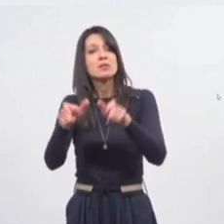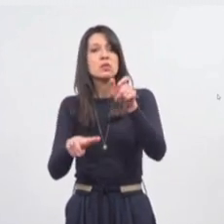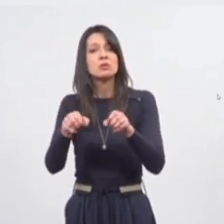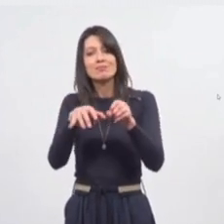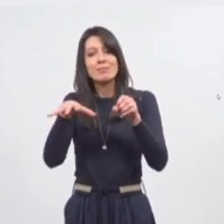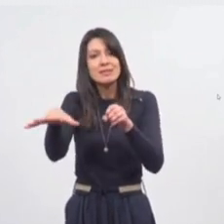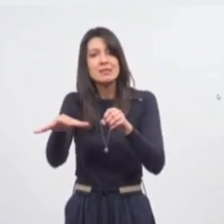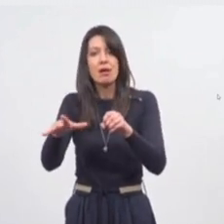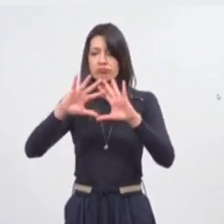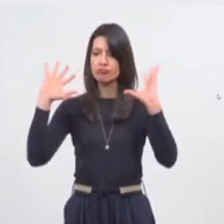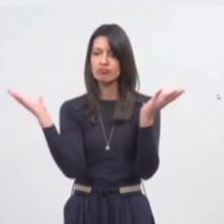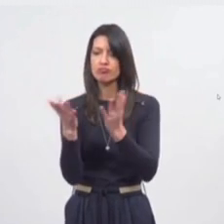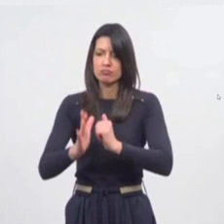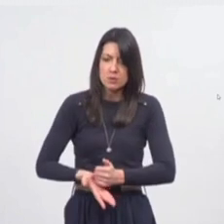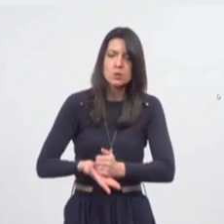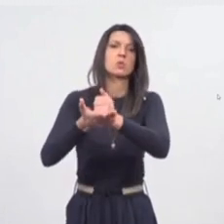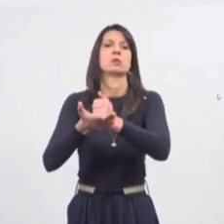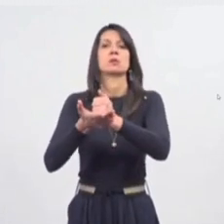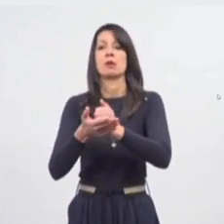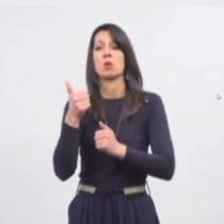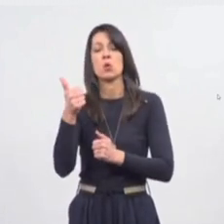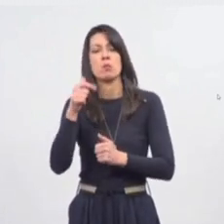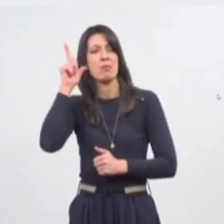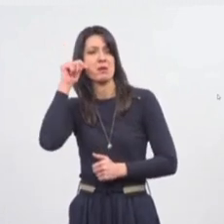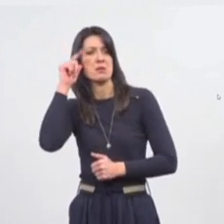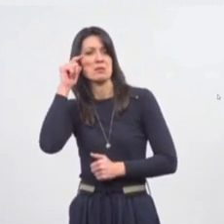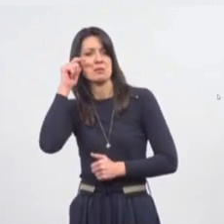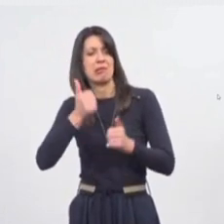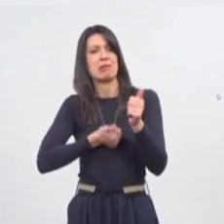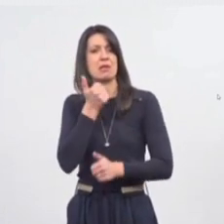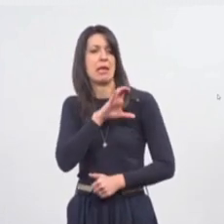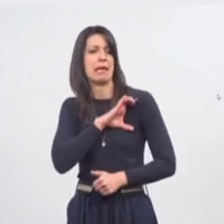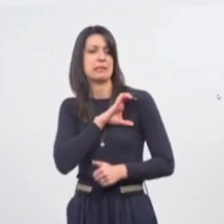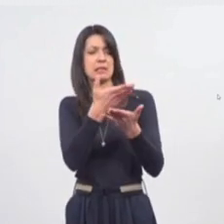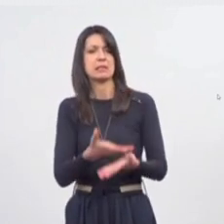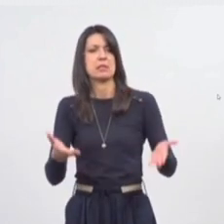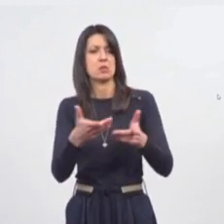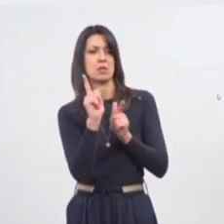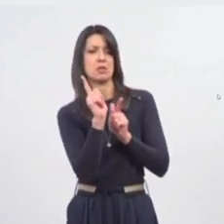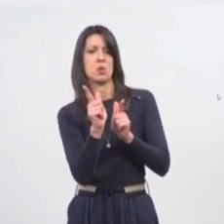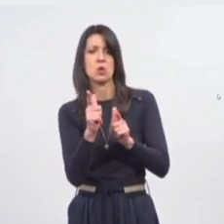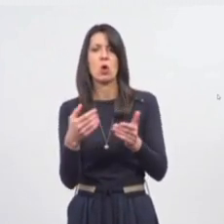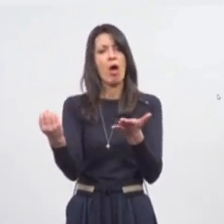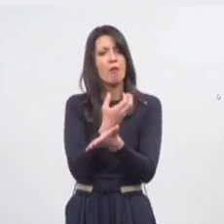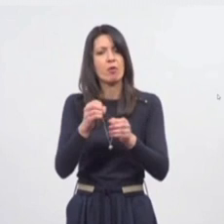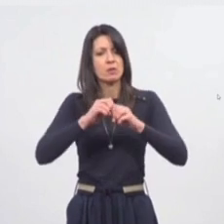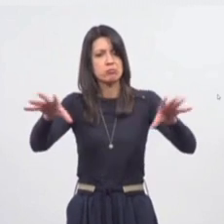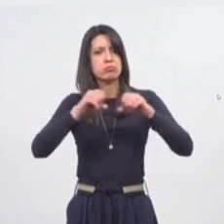médias qui s'efforcent de couvrir de manière indépendante le conflit et qui dénoncent la